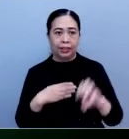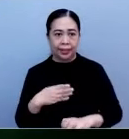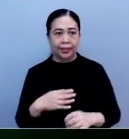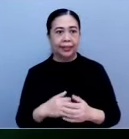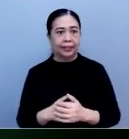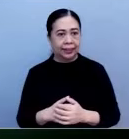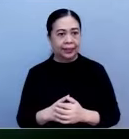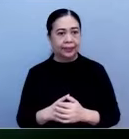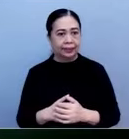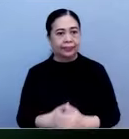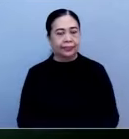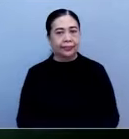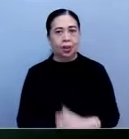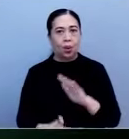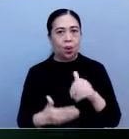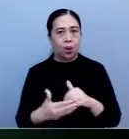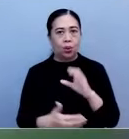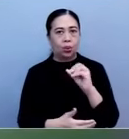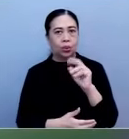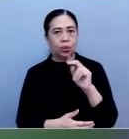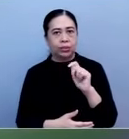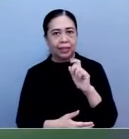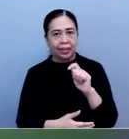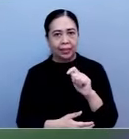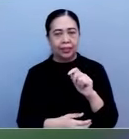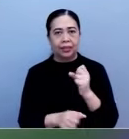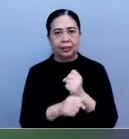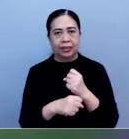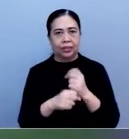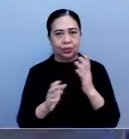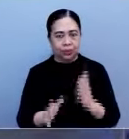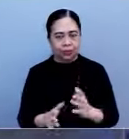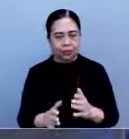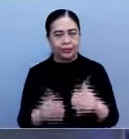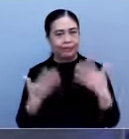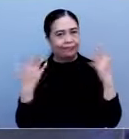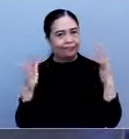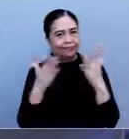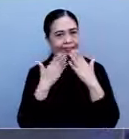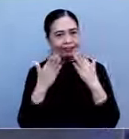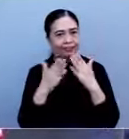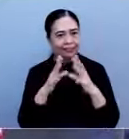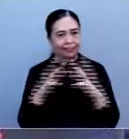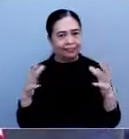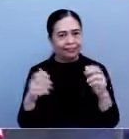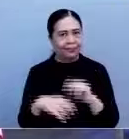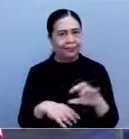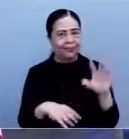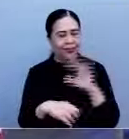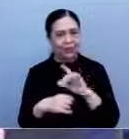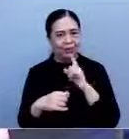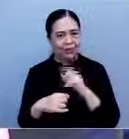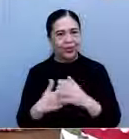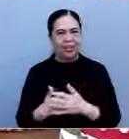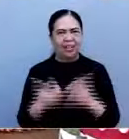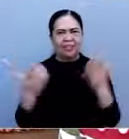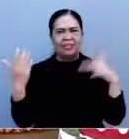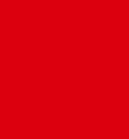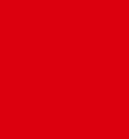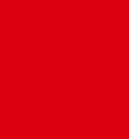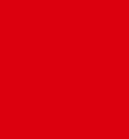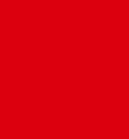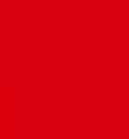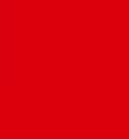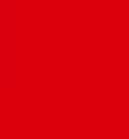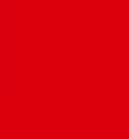content creators magsasama-sama. Tama. Maraming maraming salamat. Thank you din po. Guys, umaga pa lang pinili ko gabi na. Kaya nga, pinagpawisan ako dun